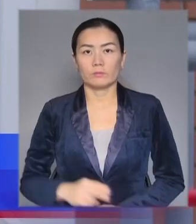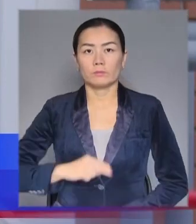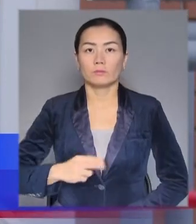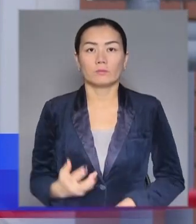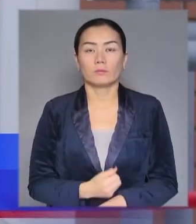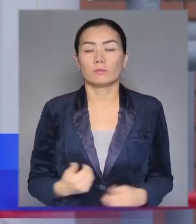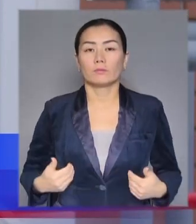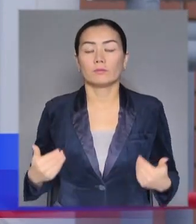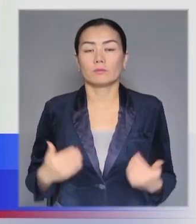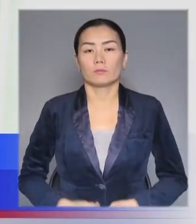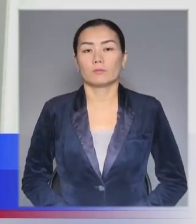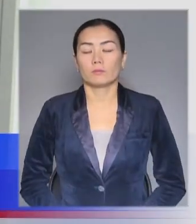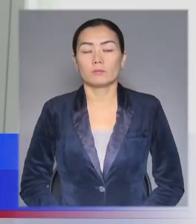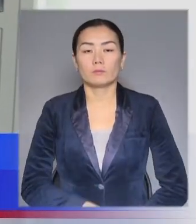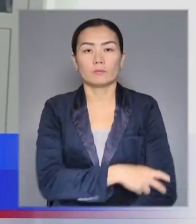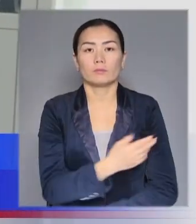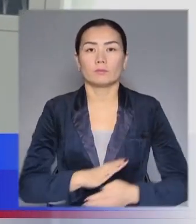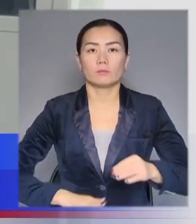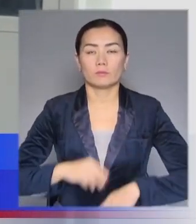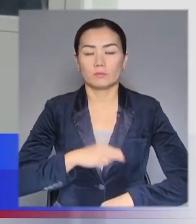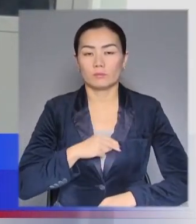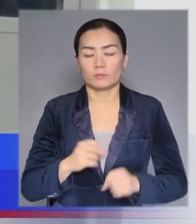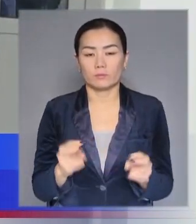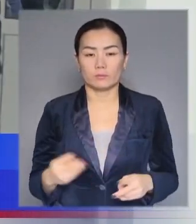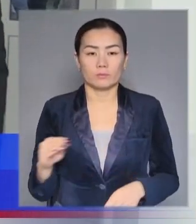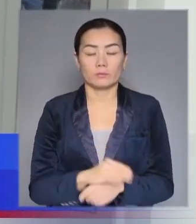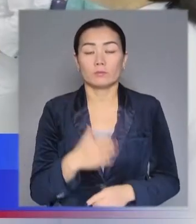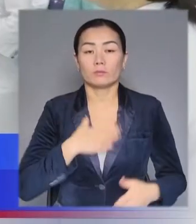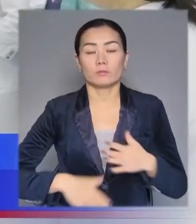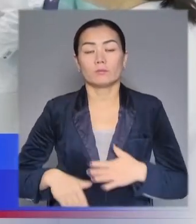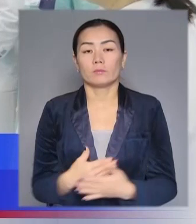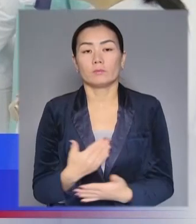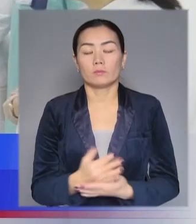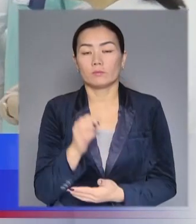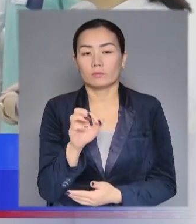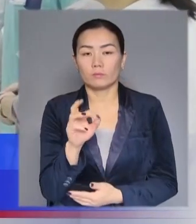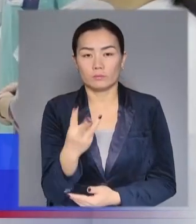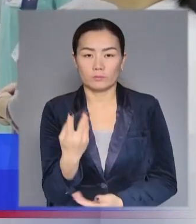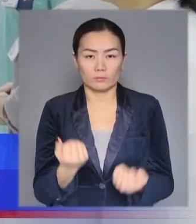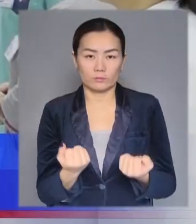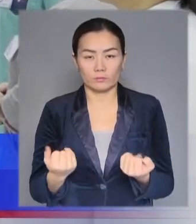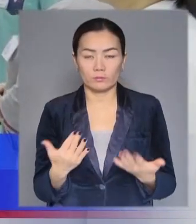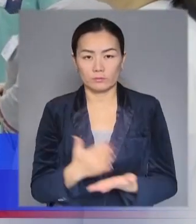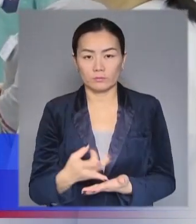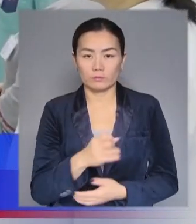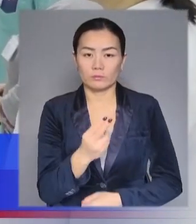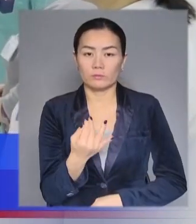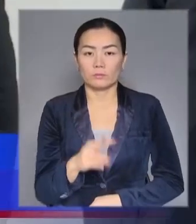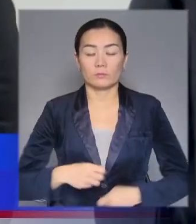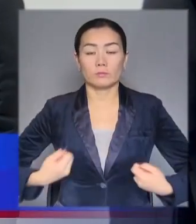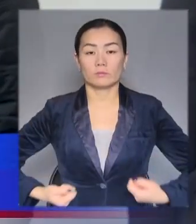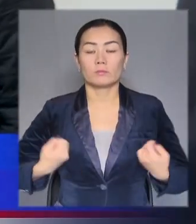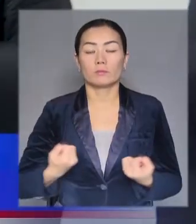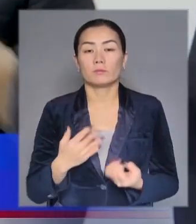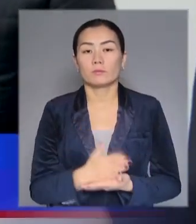еңбектері жемісті болсын деймін. Медицина қызметкерлері үшін тағы бір жағымды жаңалық жедел жәрдем көлігінің келуі. Облыс әкімдігінің